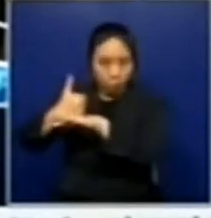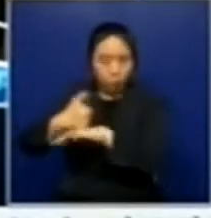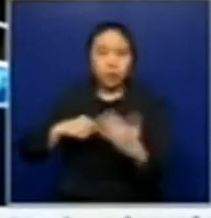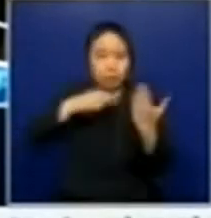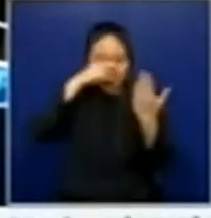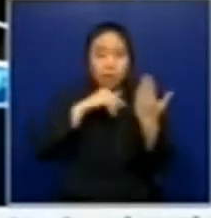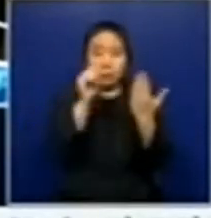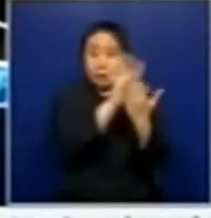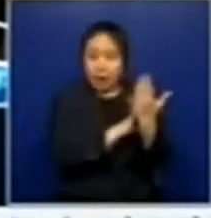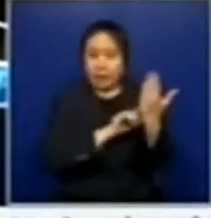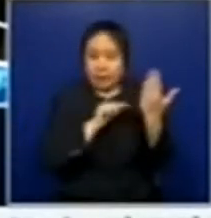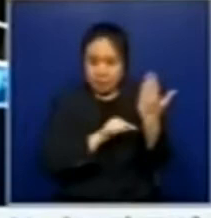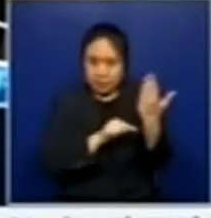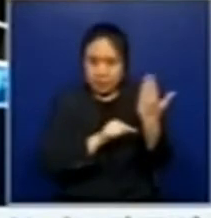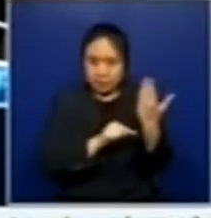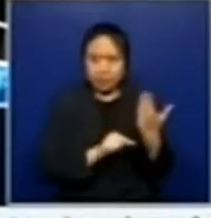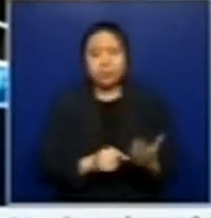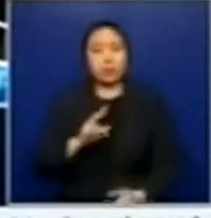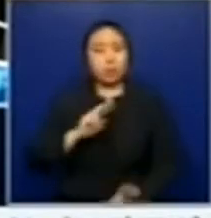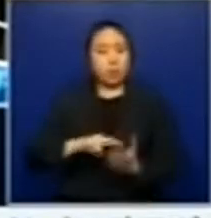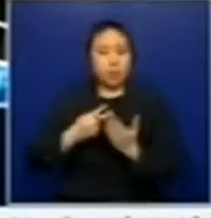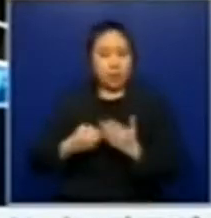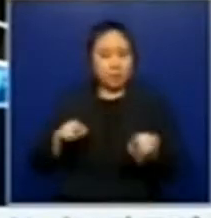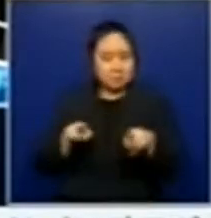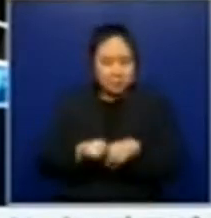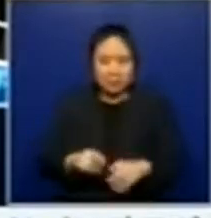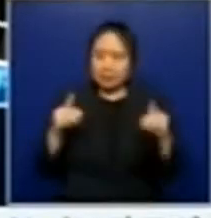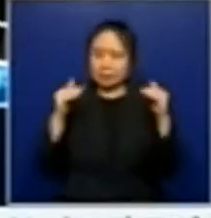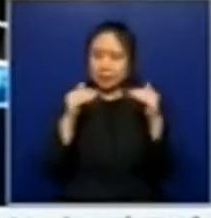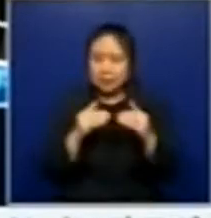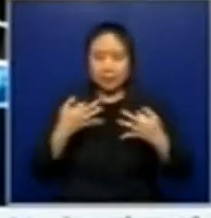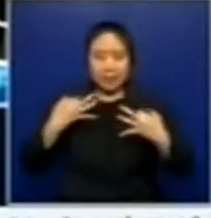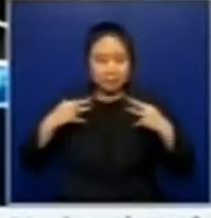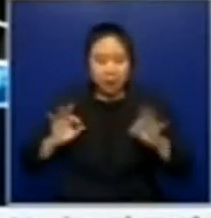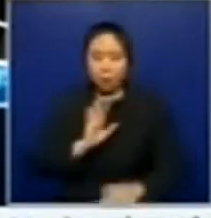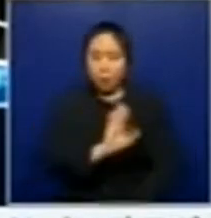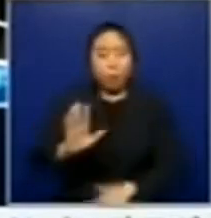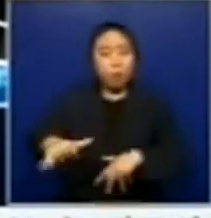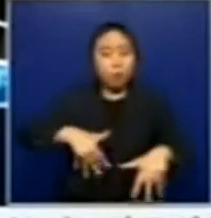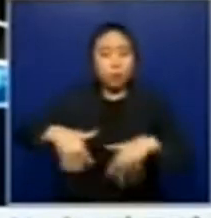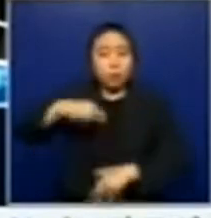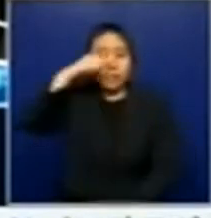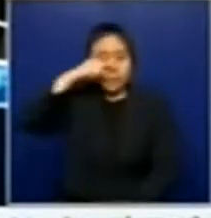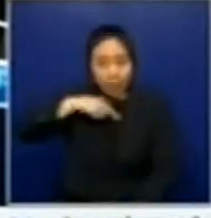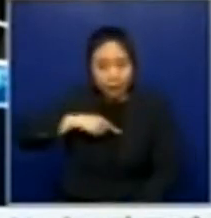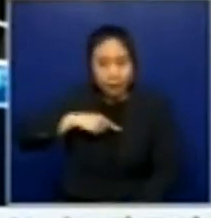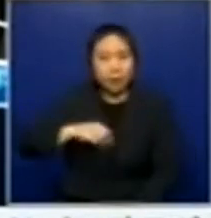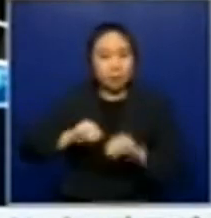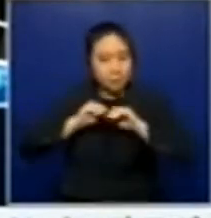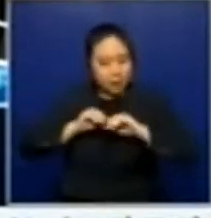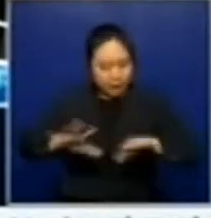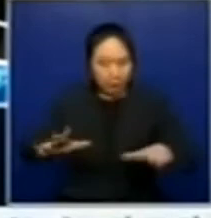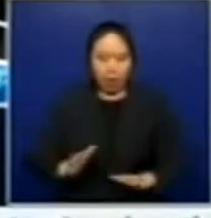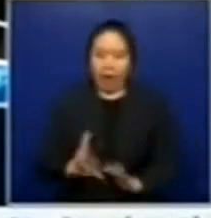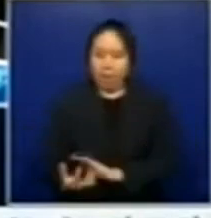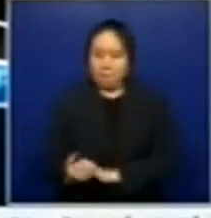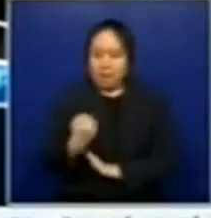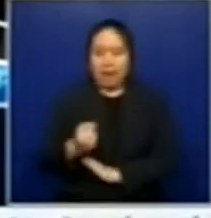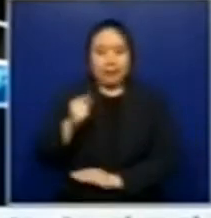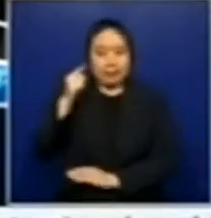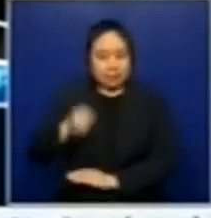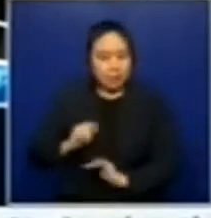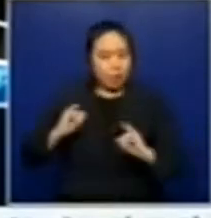จักรไทยแห่งนี้ครับมันแสดงถึงการประกันสิทธิเสรีภาพของปวงชนชาวไทยและประกาศออกไปว่าผู้ที่เป็นเจ้าของอำนาจอธิป